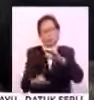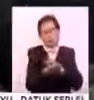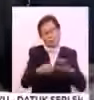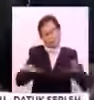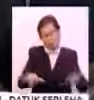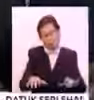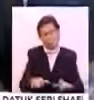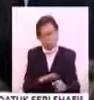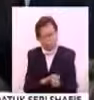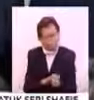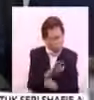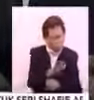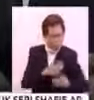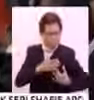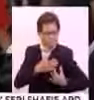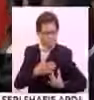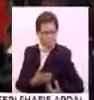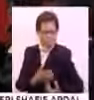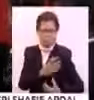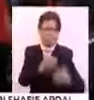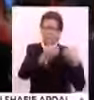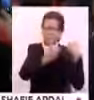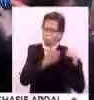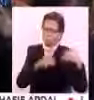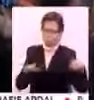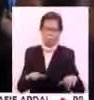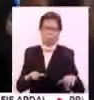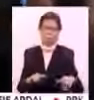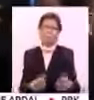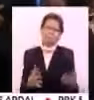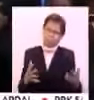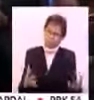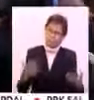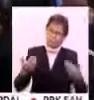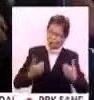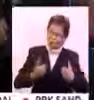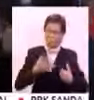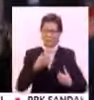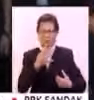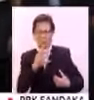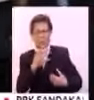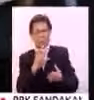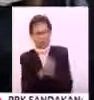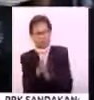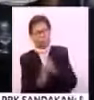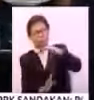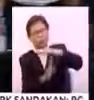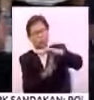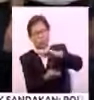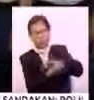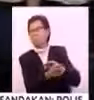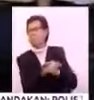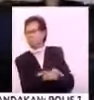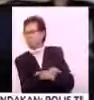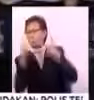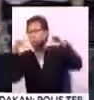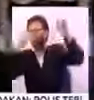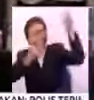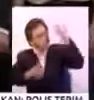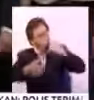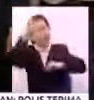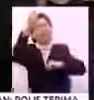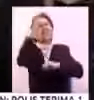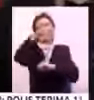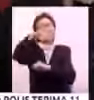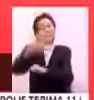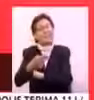dilaksanakan dengan penuh komitmen dan tanggungjawab. Malah, ada yang menyifatkan usaha menangani rasuah pencapaian terbaik kerajaan